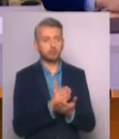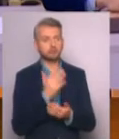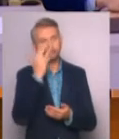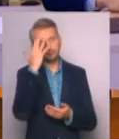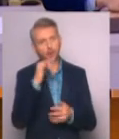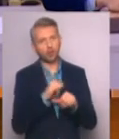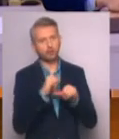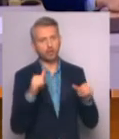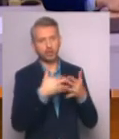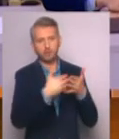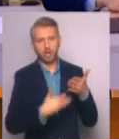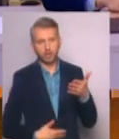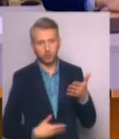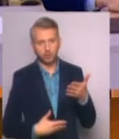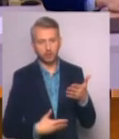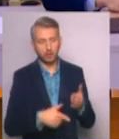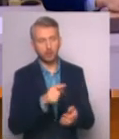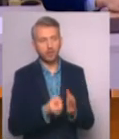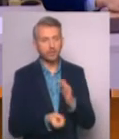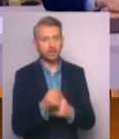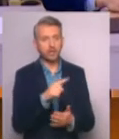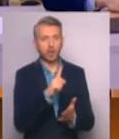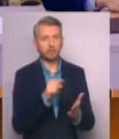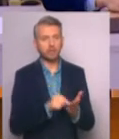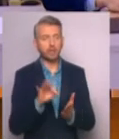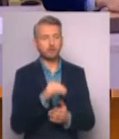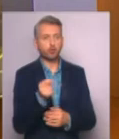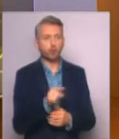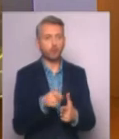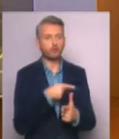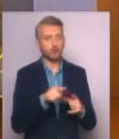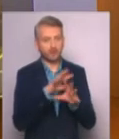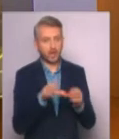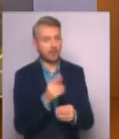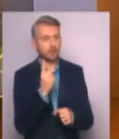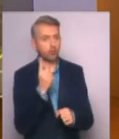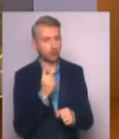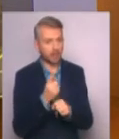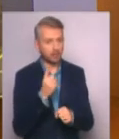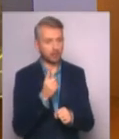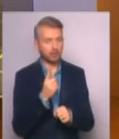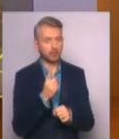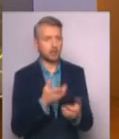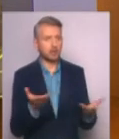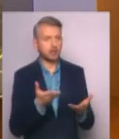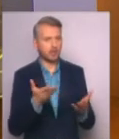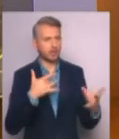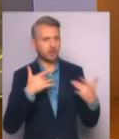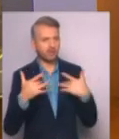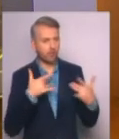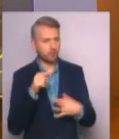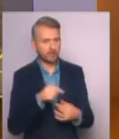того переліку. Виникають питання відносно того, чи взагалі забороняти якісь перформанси в ті